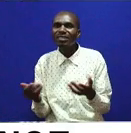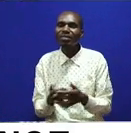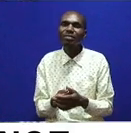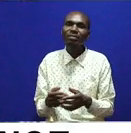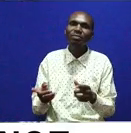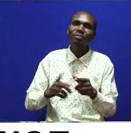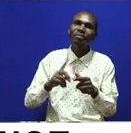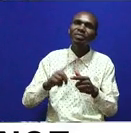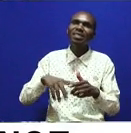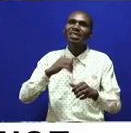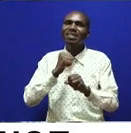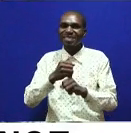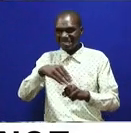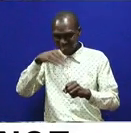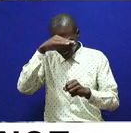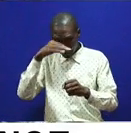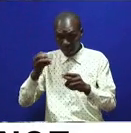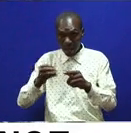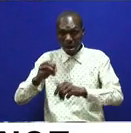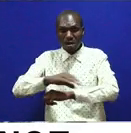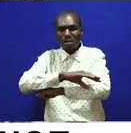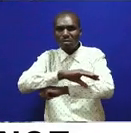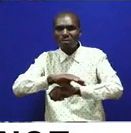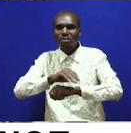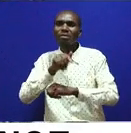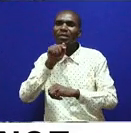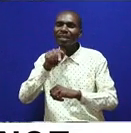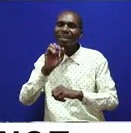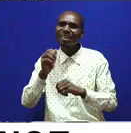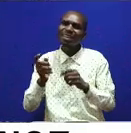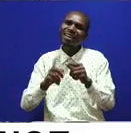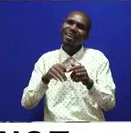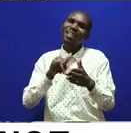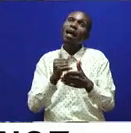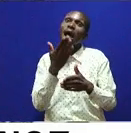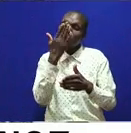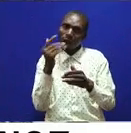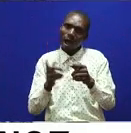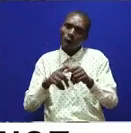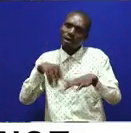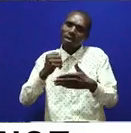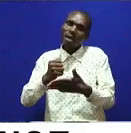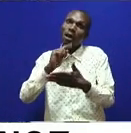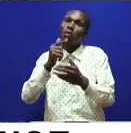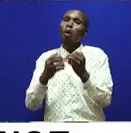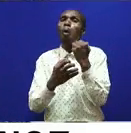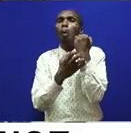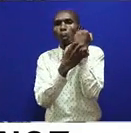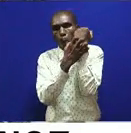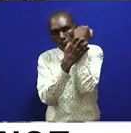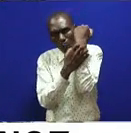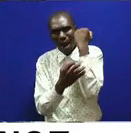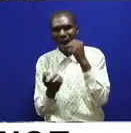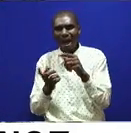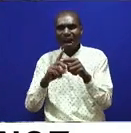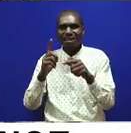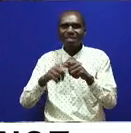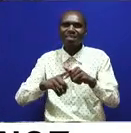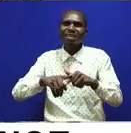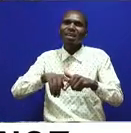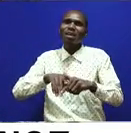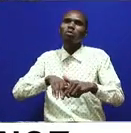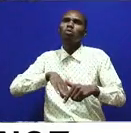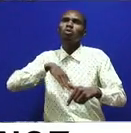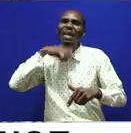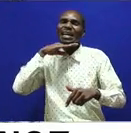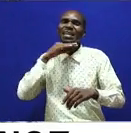Oiba. Osa zero barel. Osa ese okoibera. Iwo na kiye ko rata o kone bari bari nse mono. Nari bata aje toita uji moto kia